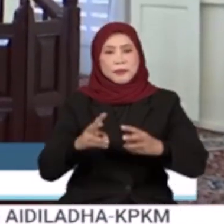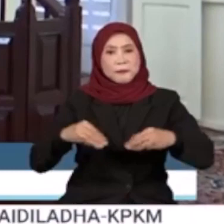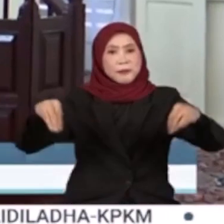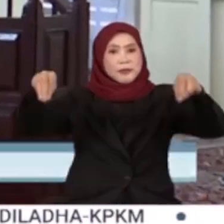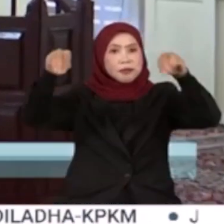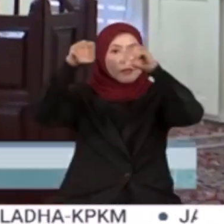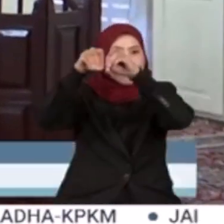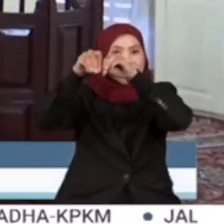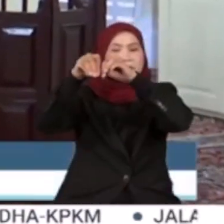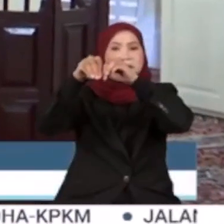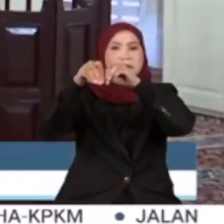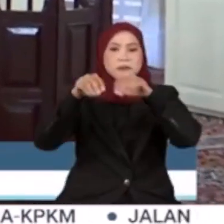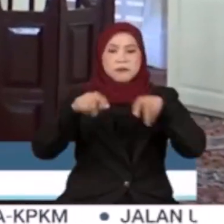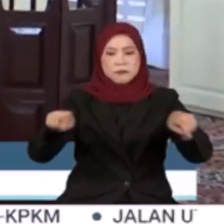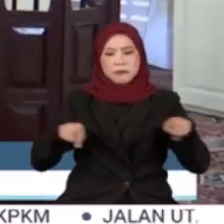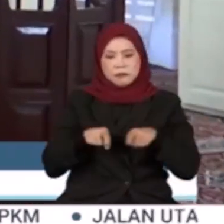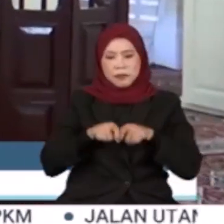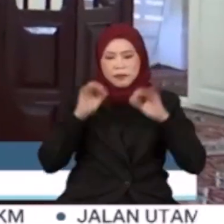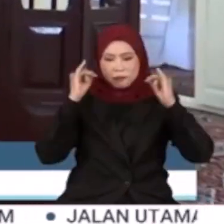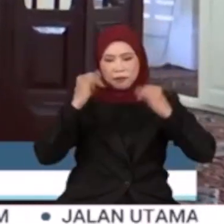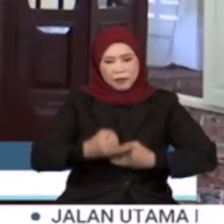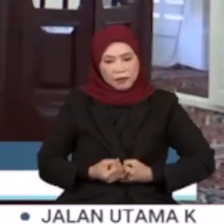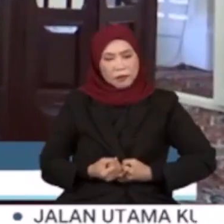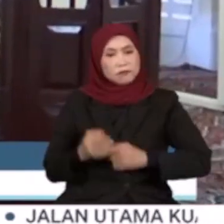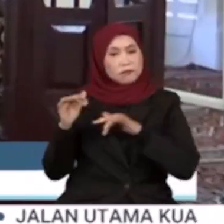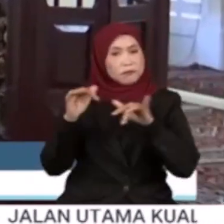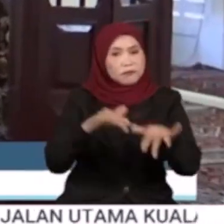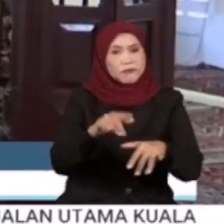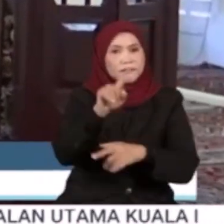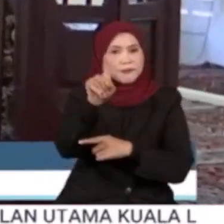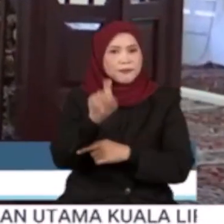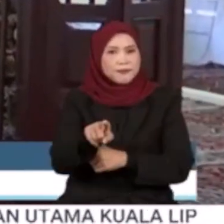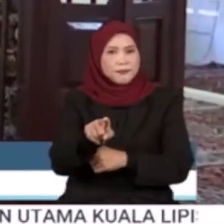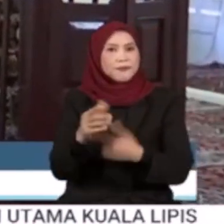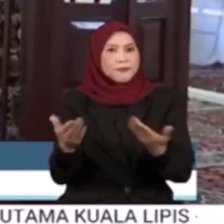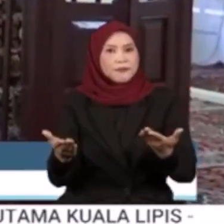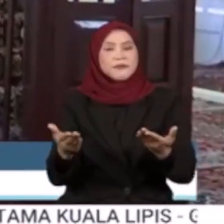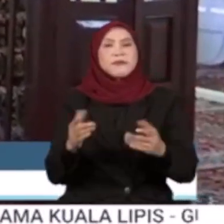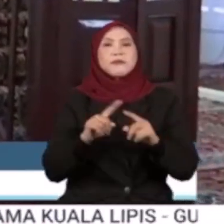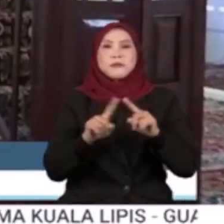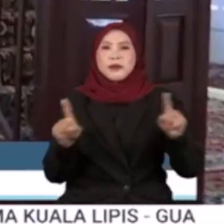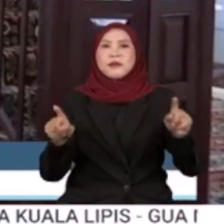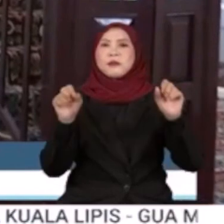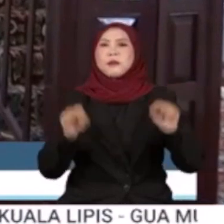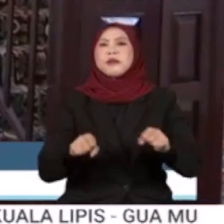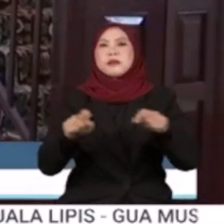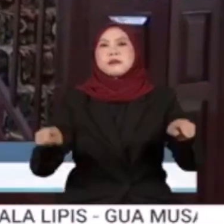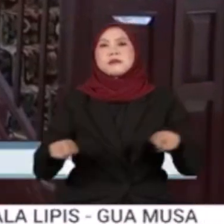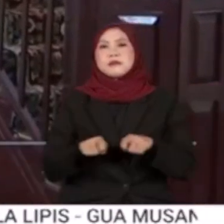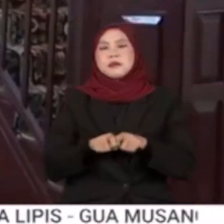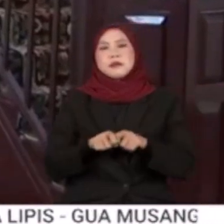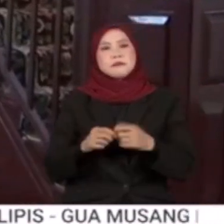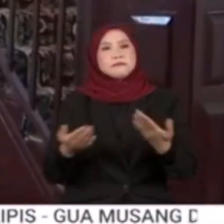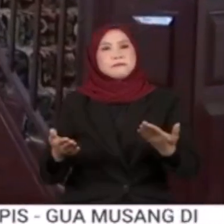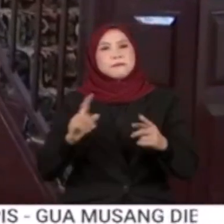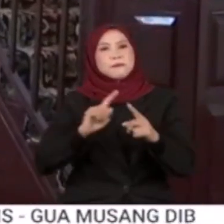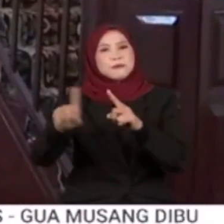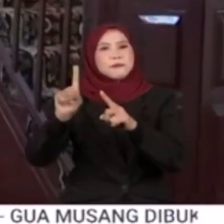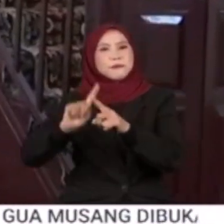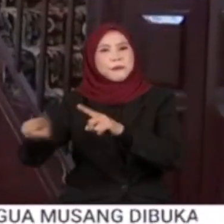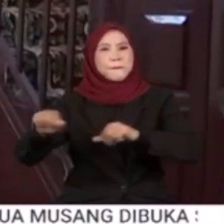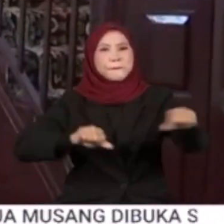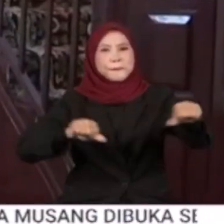Masjid bukan sahaja tempat untuk beribadah semata-mata. Bahkan, ia juga merupakan tempat untuk menjalankan